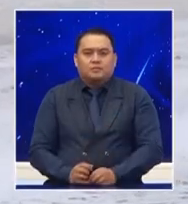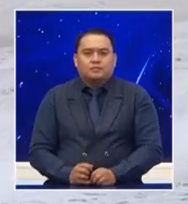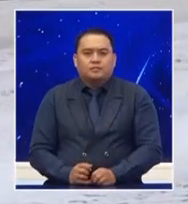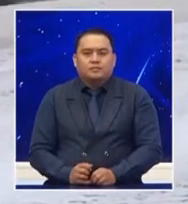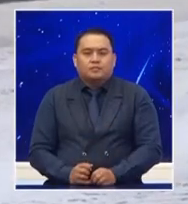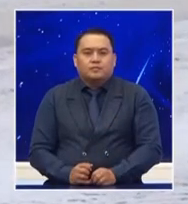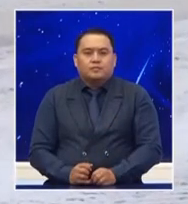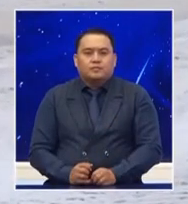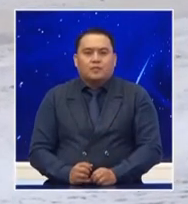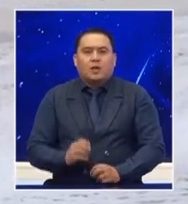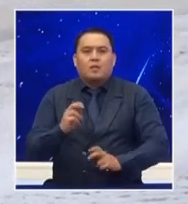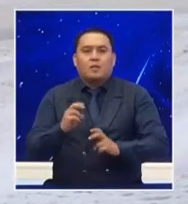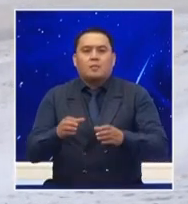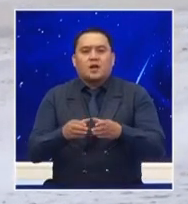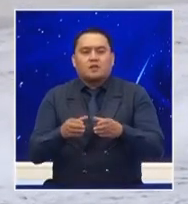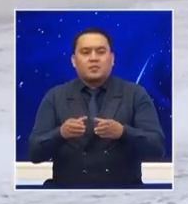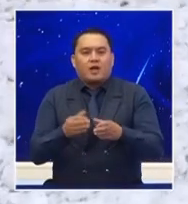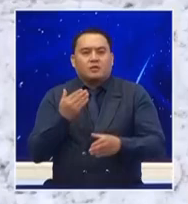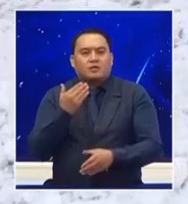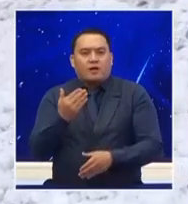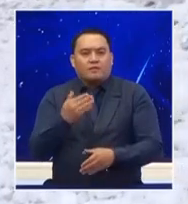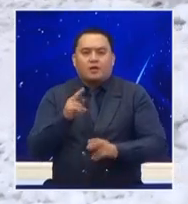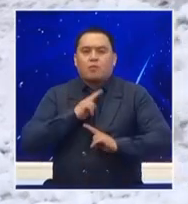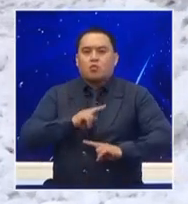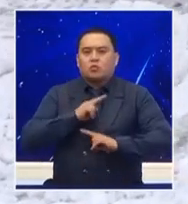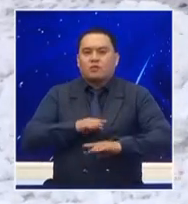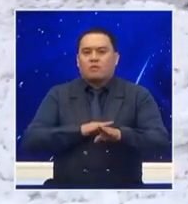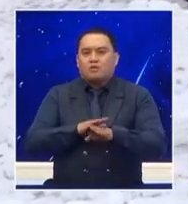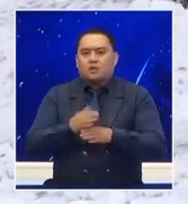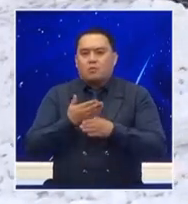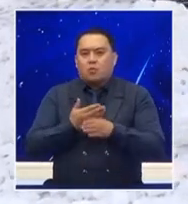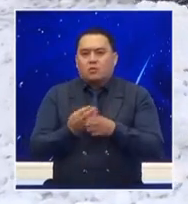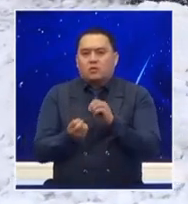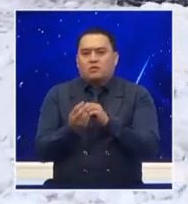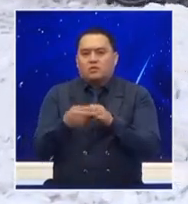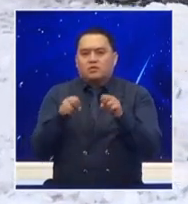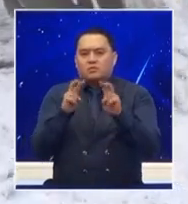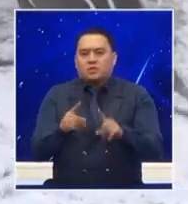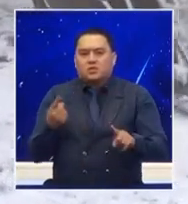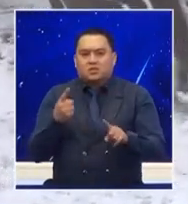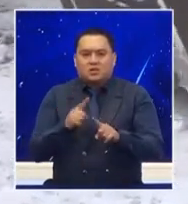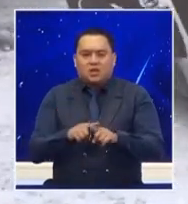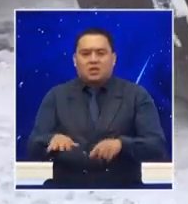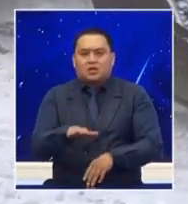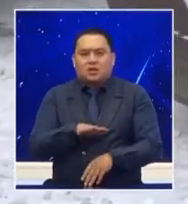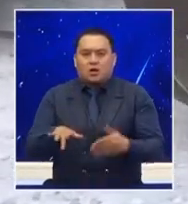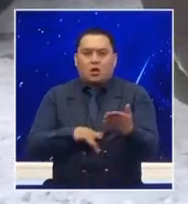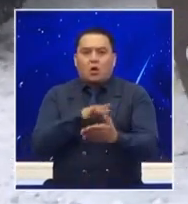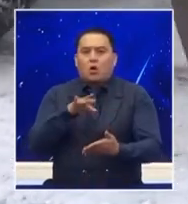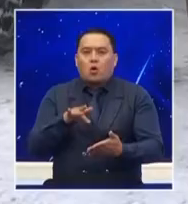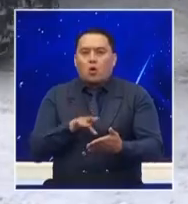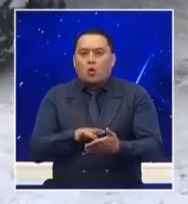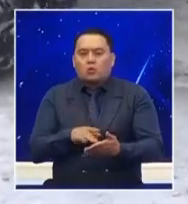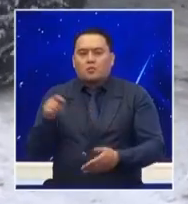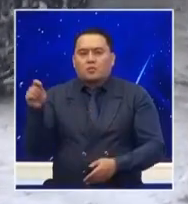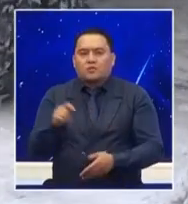Предприятие «Жигули» ответственно за северную часть Талдыкургана. Работы производятся с помощью 13 единиц спецтехники. Территории городских парков и зон при